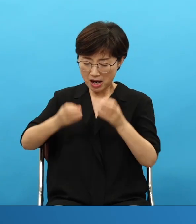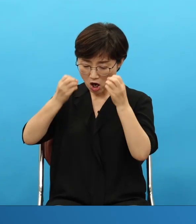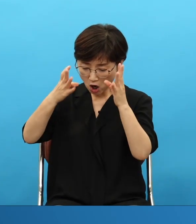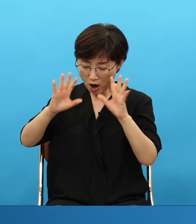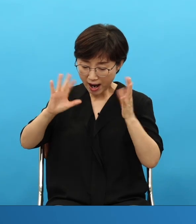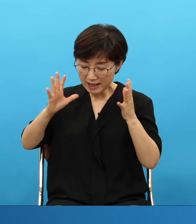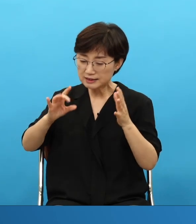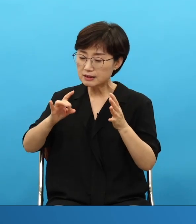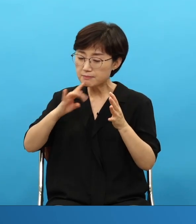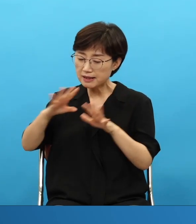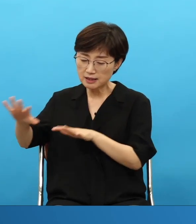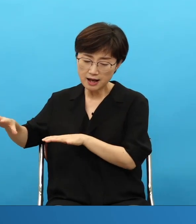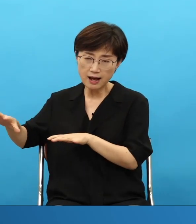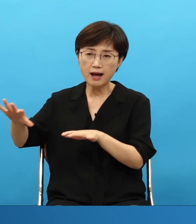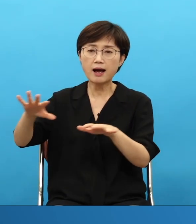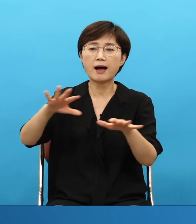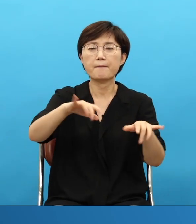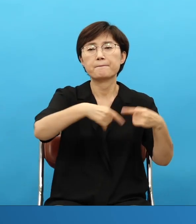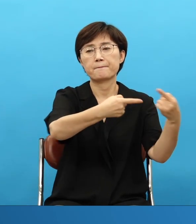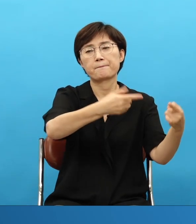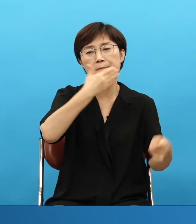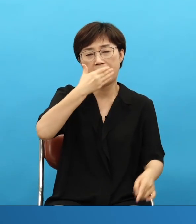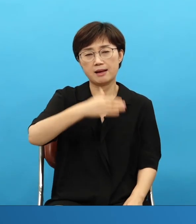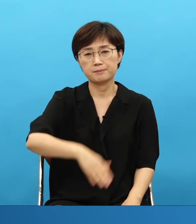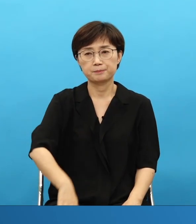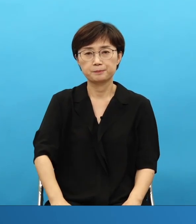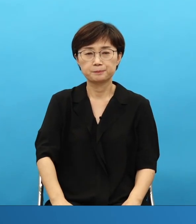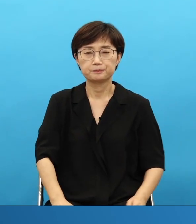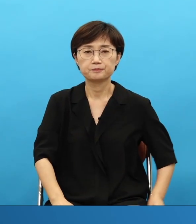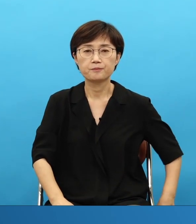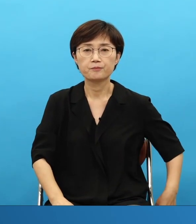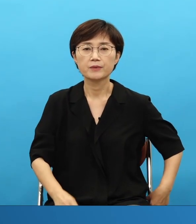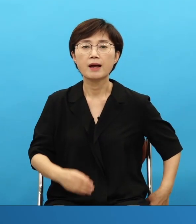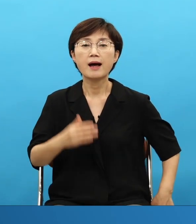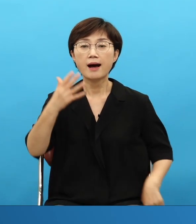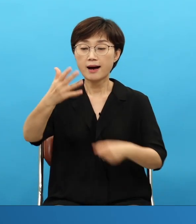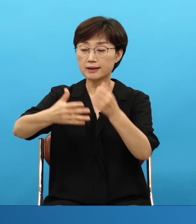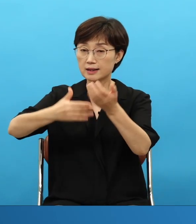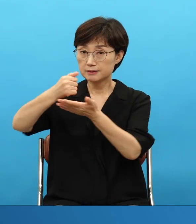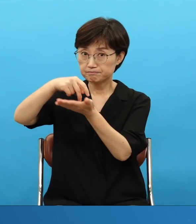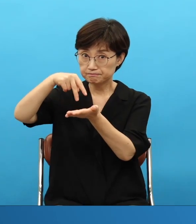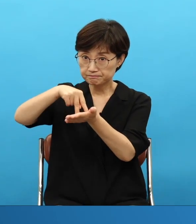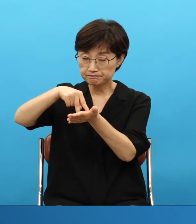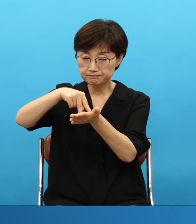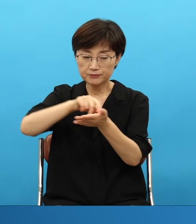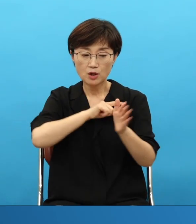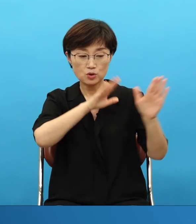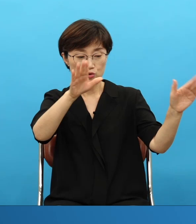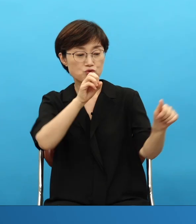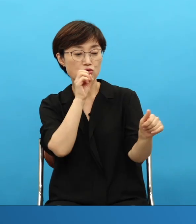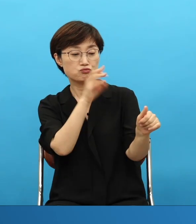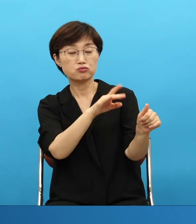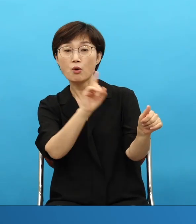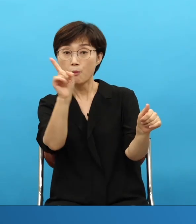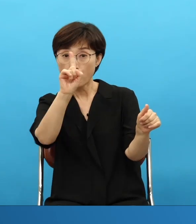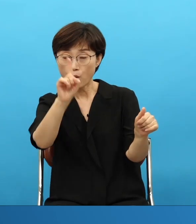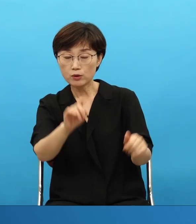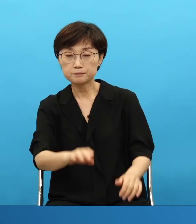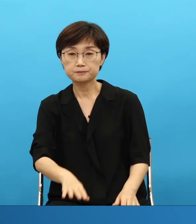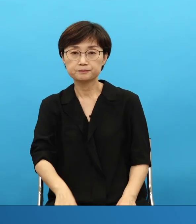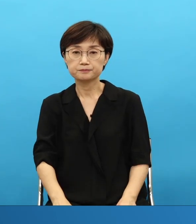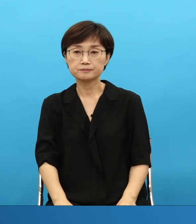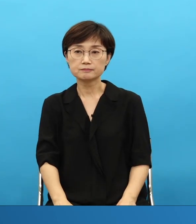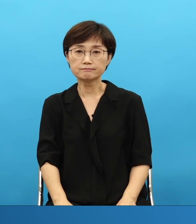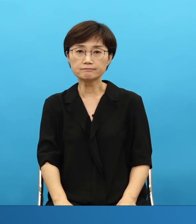so the newly born figures entered in. 그때 하나님이 여호수아의 한 말입니다. This is when God